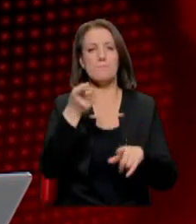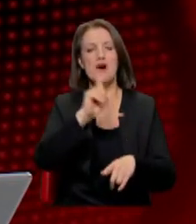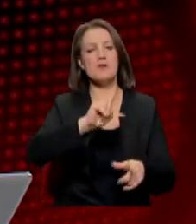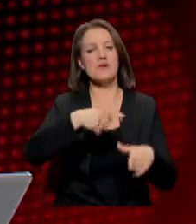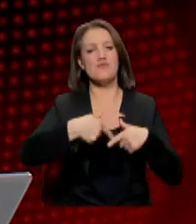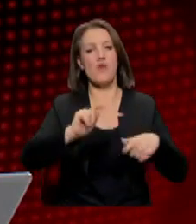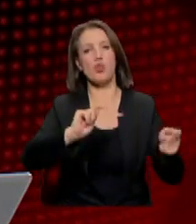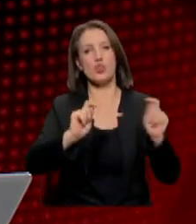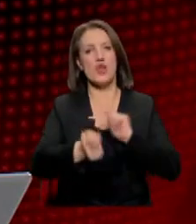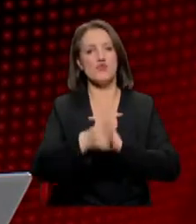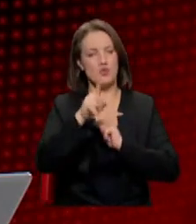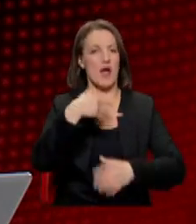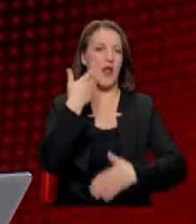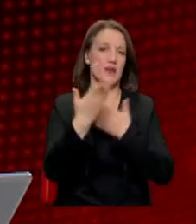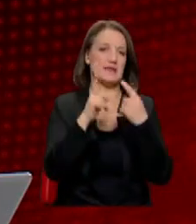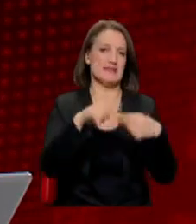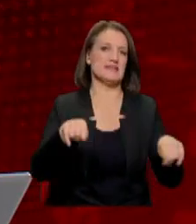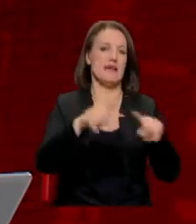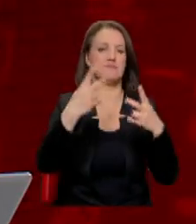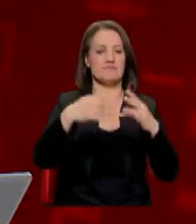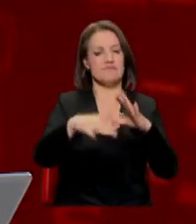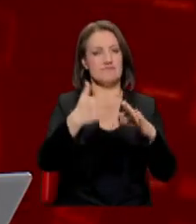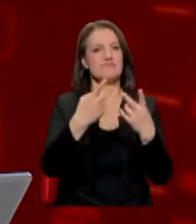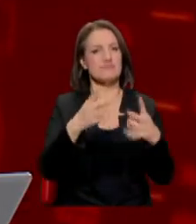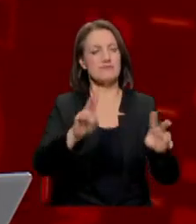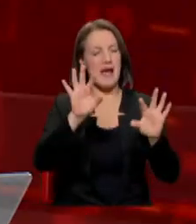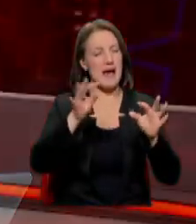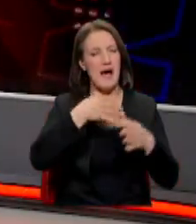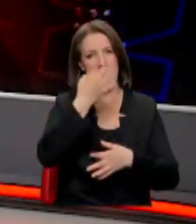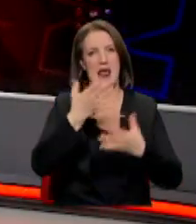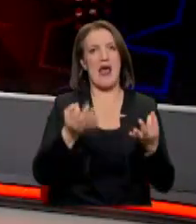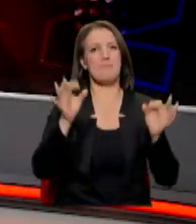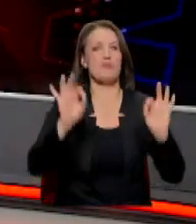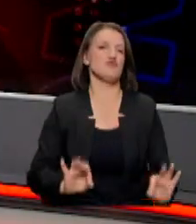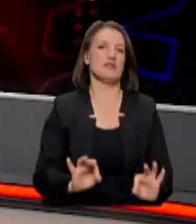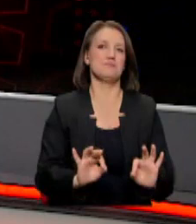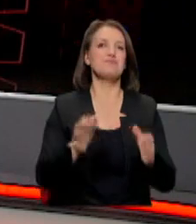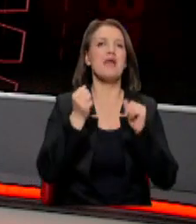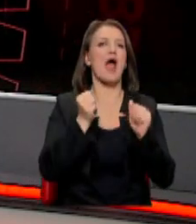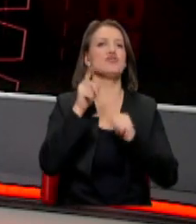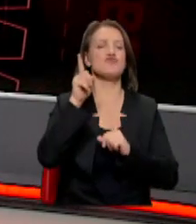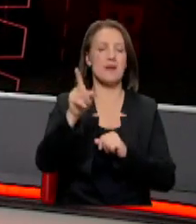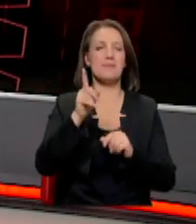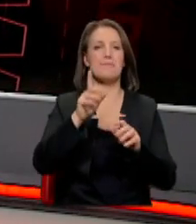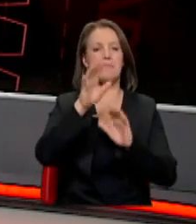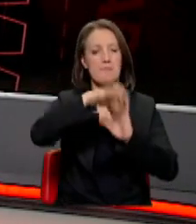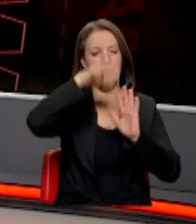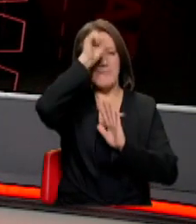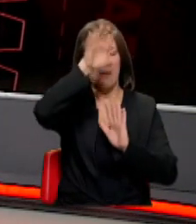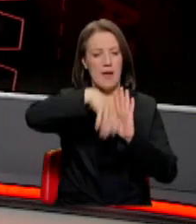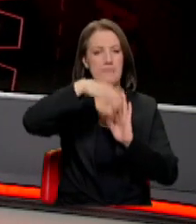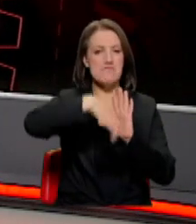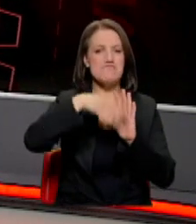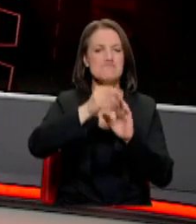fona dönüşmüş. Onu da aktaracağız. Sizler de yazabilirsiniz. Hemen başlayalım bültene. Erzincan'daki maden faciası ile